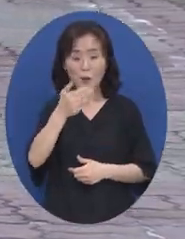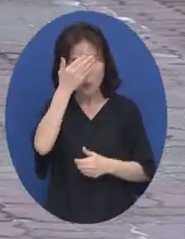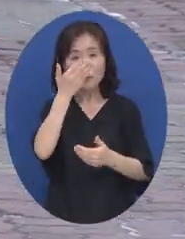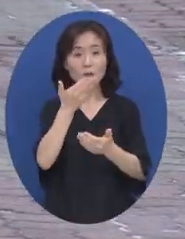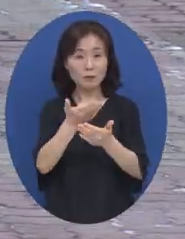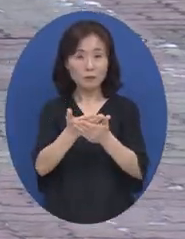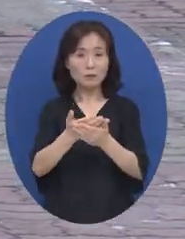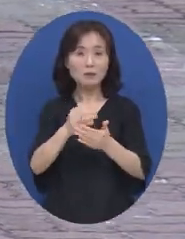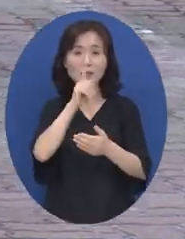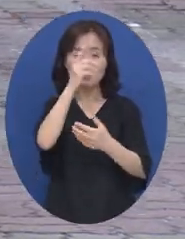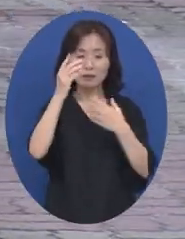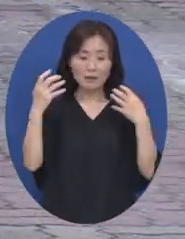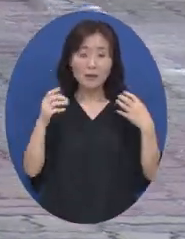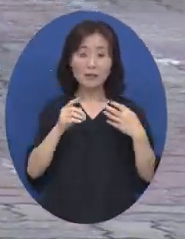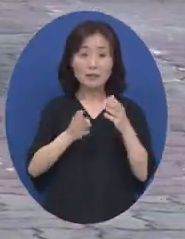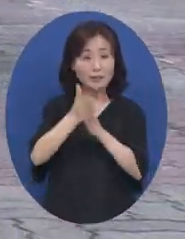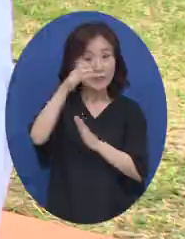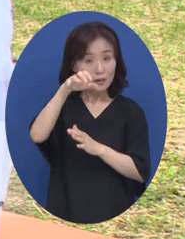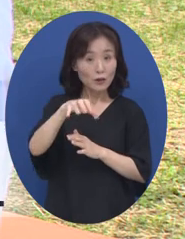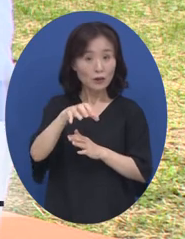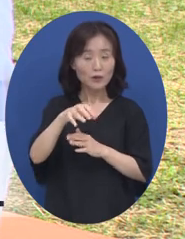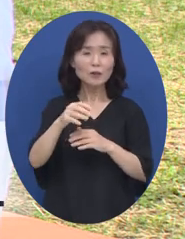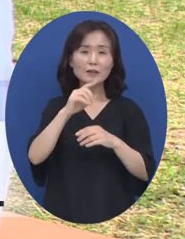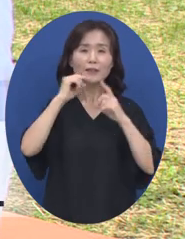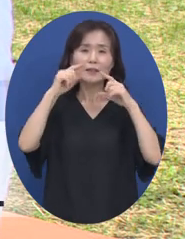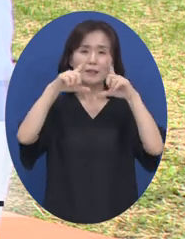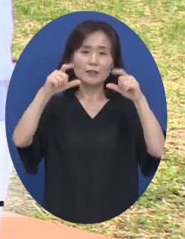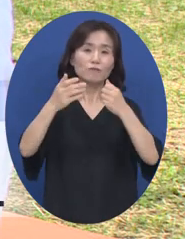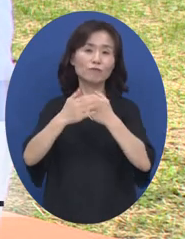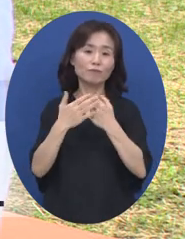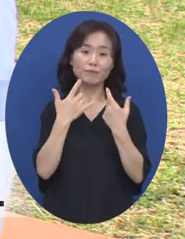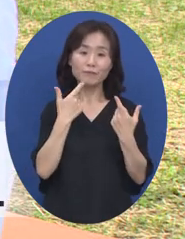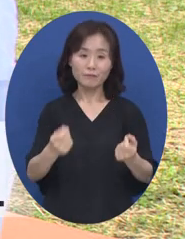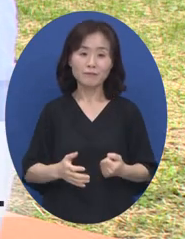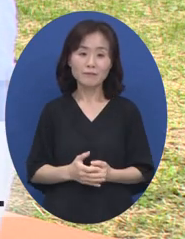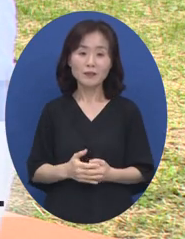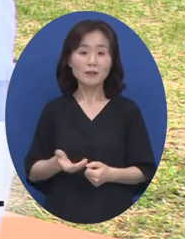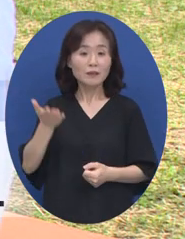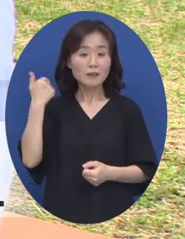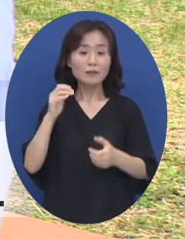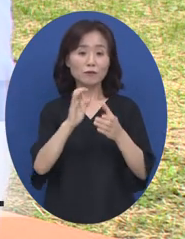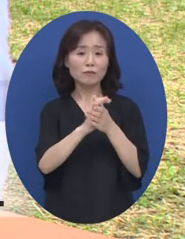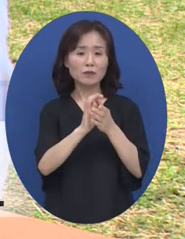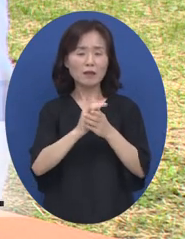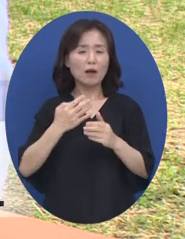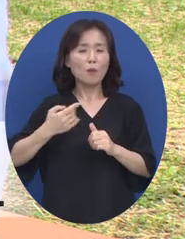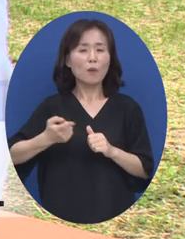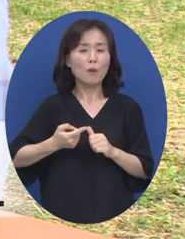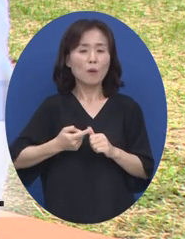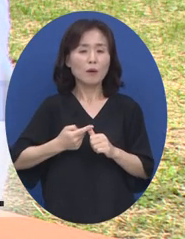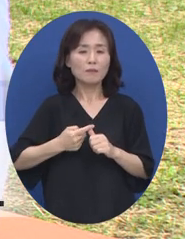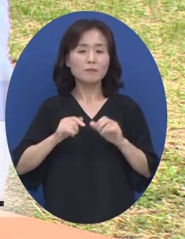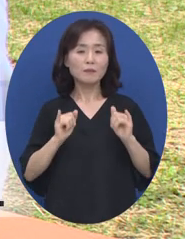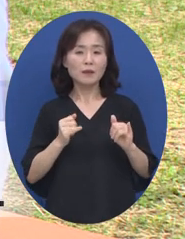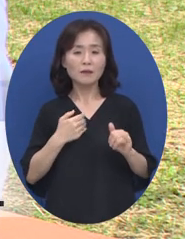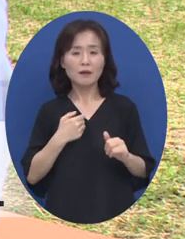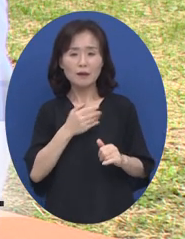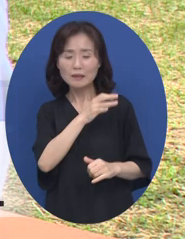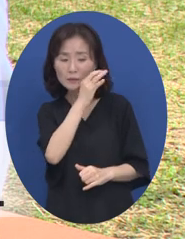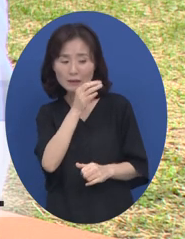대주는 셈입니다. 저는 친구들한테 놀림받을 것 같고 창피해서 잘